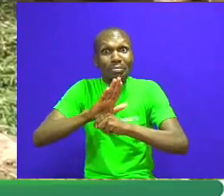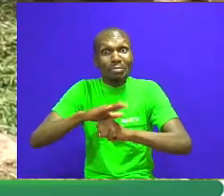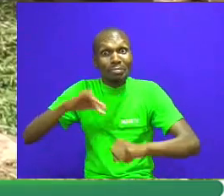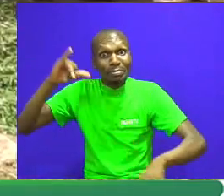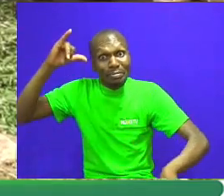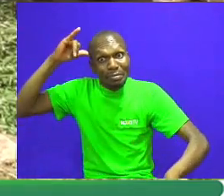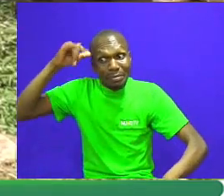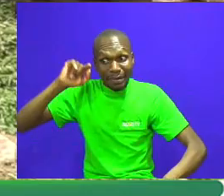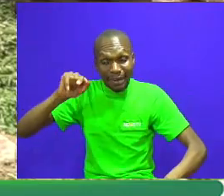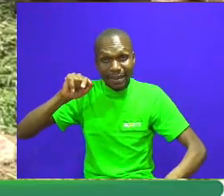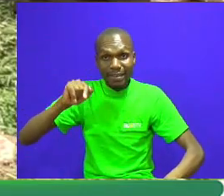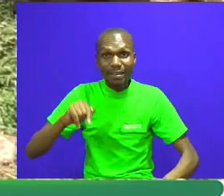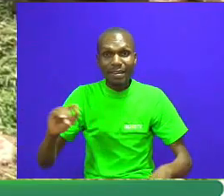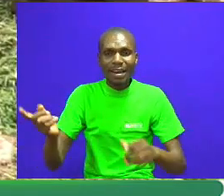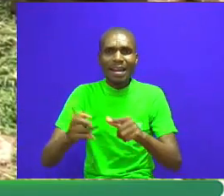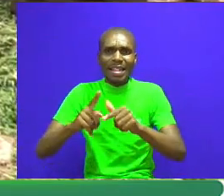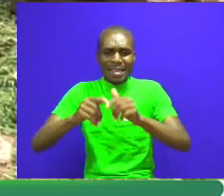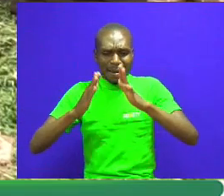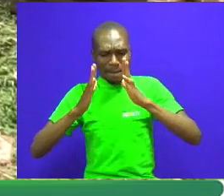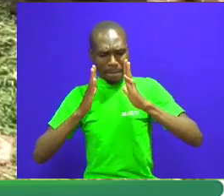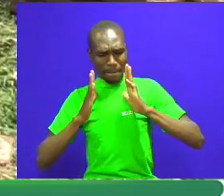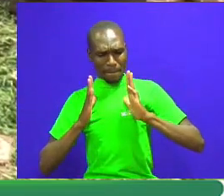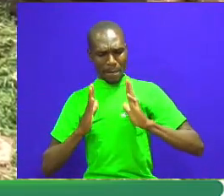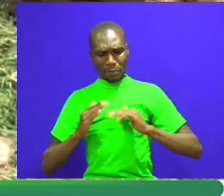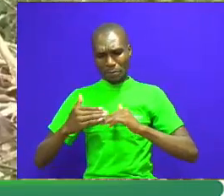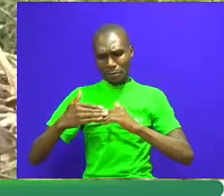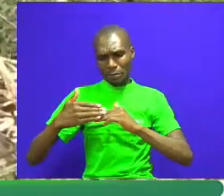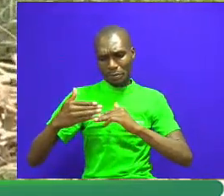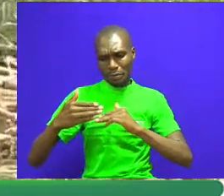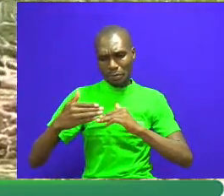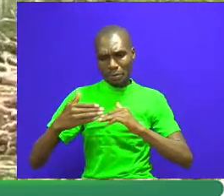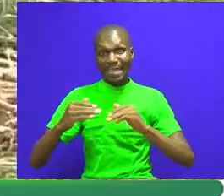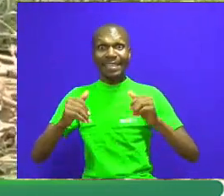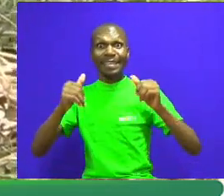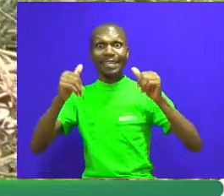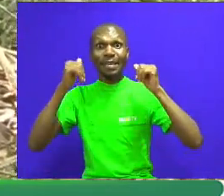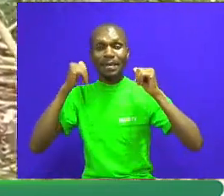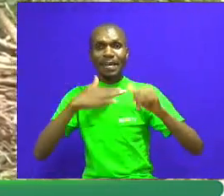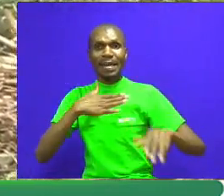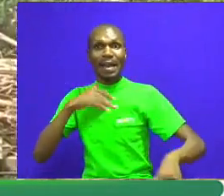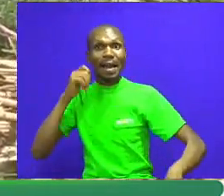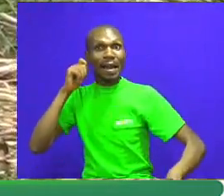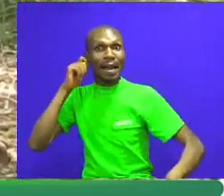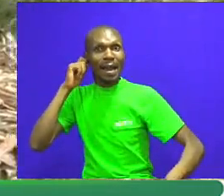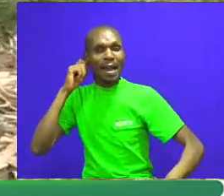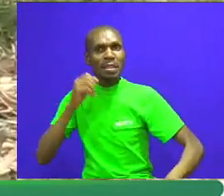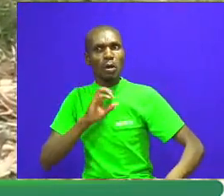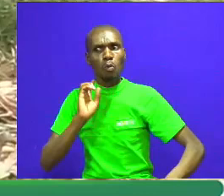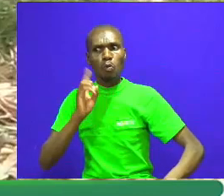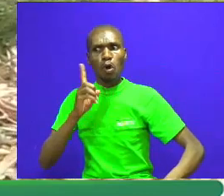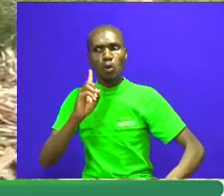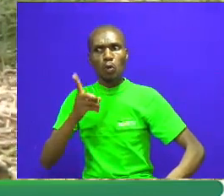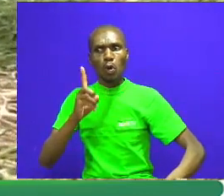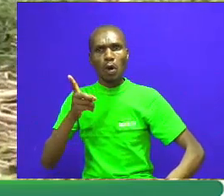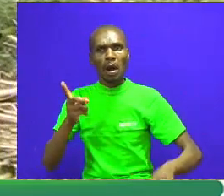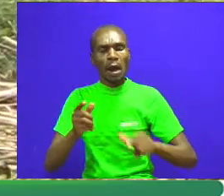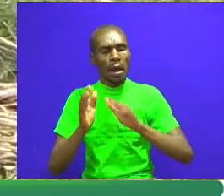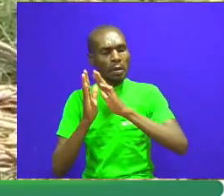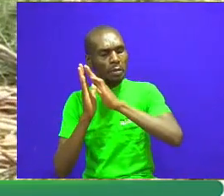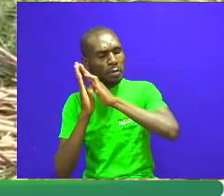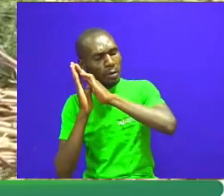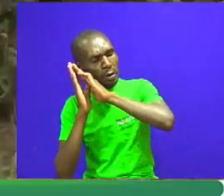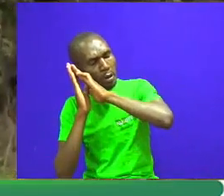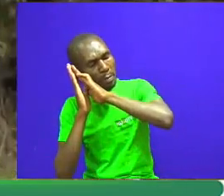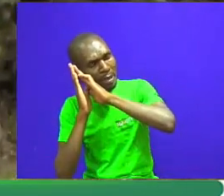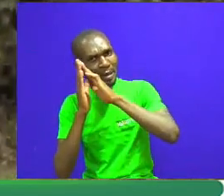iyo. Aba menye kuruwa sinseme iyo ni go bono banyari bako mochega koruwekyo. Sibono batari kurare toro ekerobo